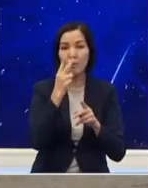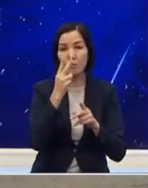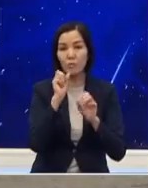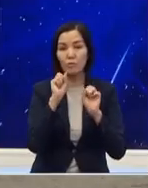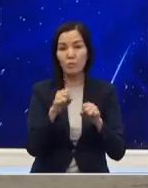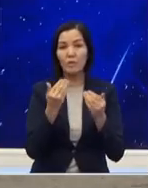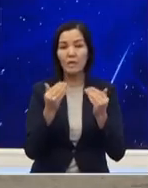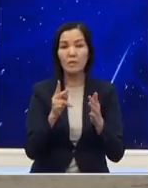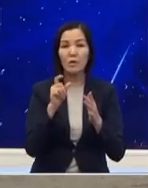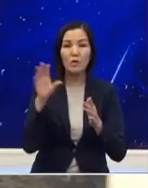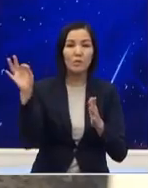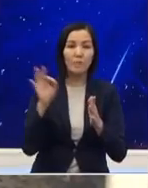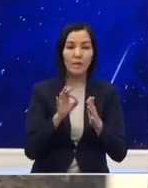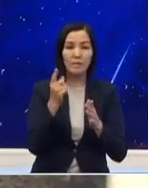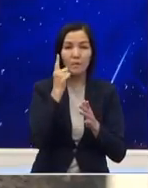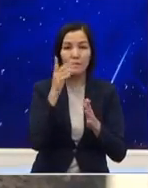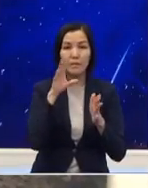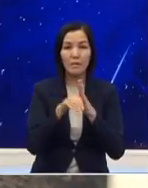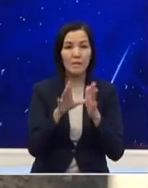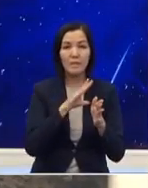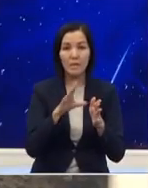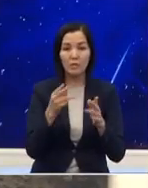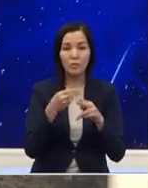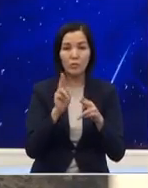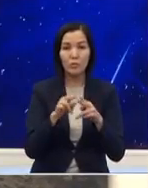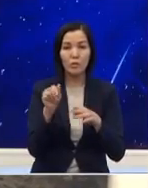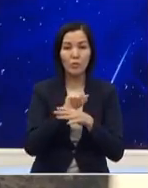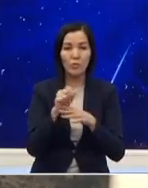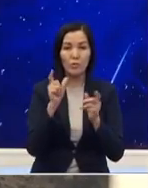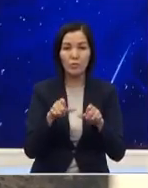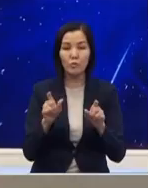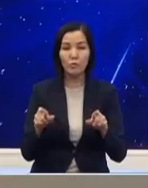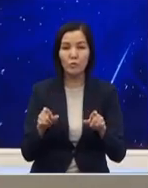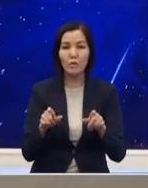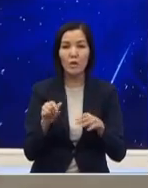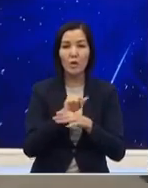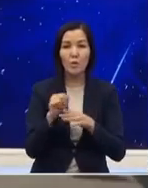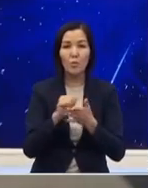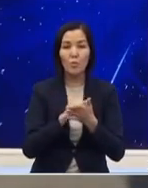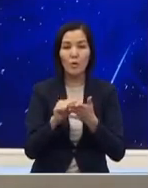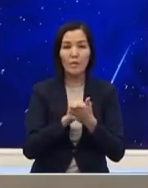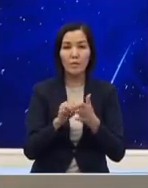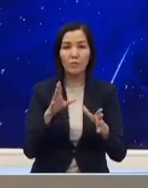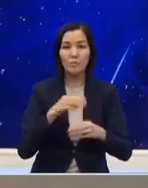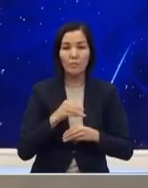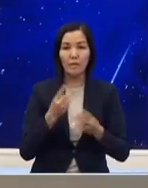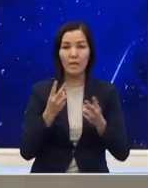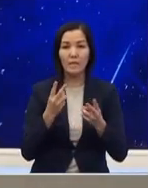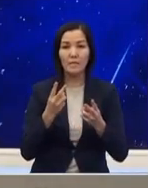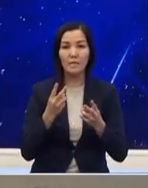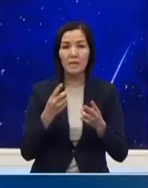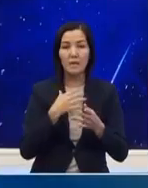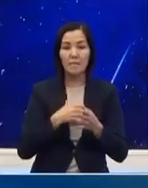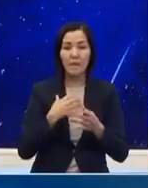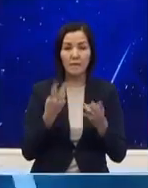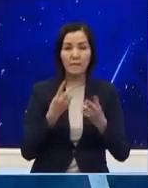Әзірге елімізде 100% мобильді қосымша енгізілген жоқ. Сондықтан көлік жүргізушілер автокөлікке қатысты куәлік пен құжаттарды өзімен бірге алып жүруі